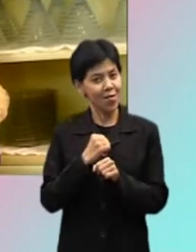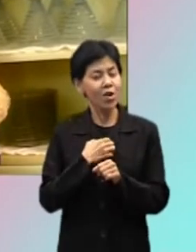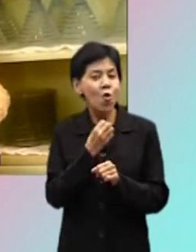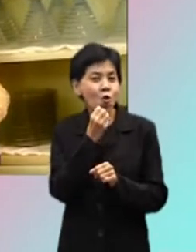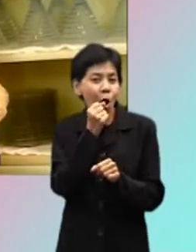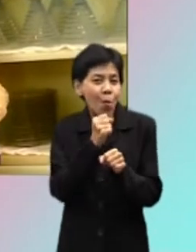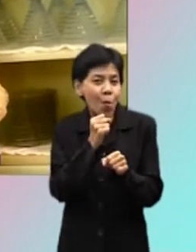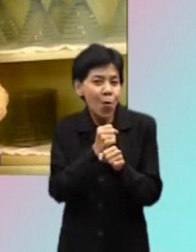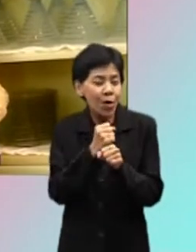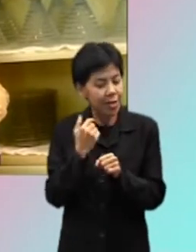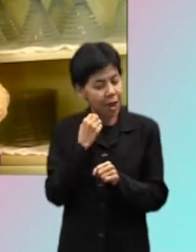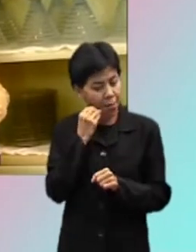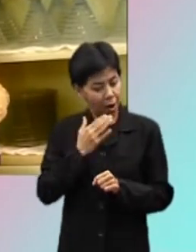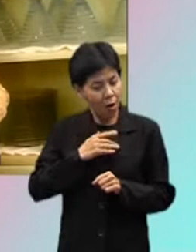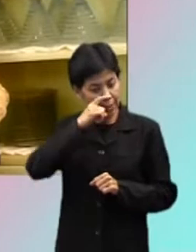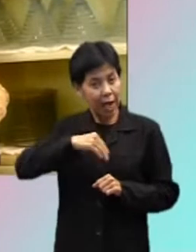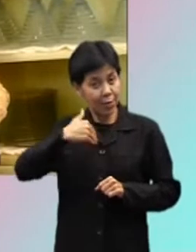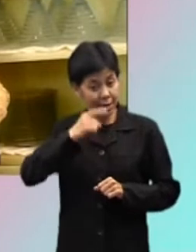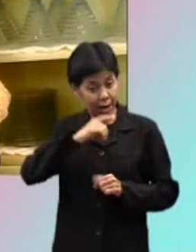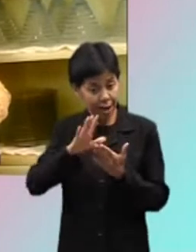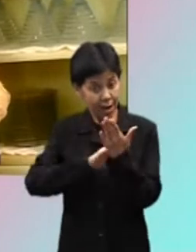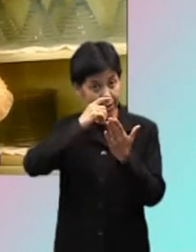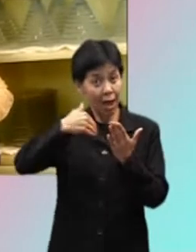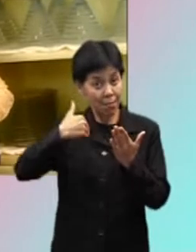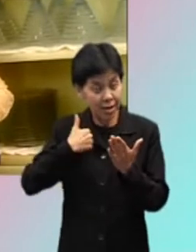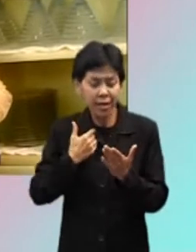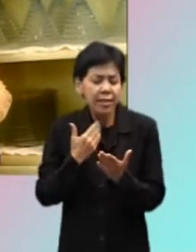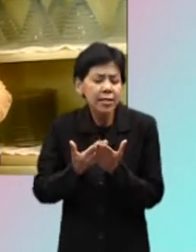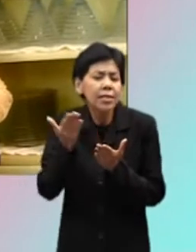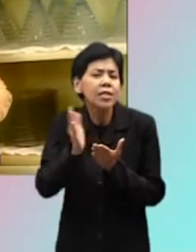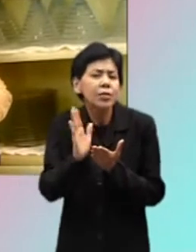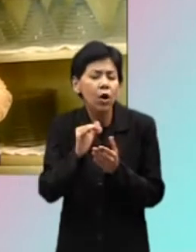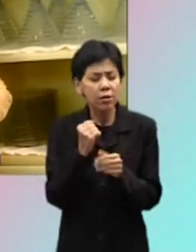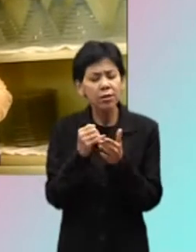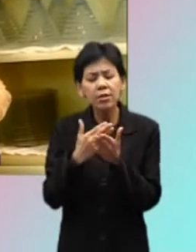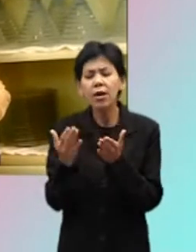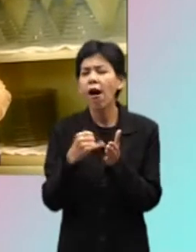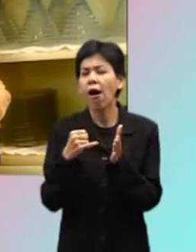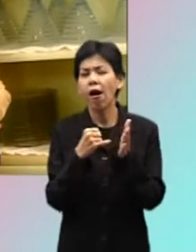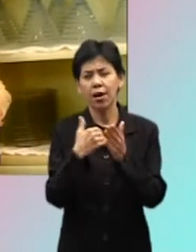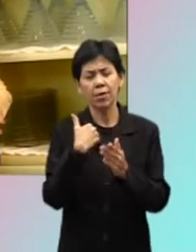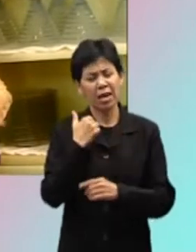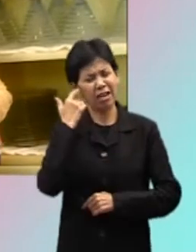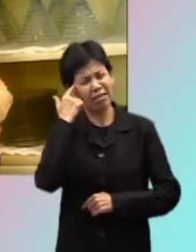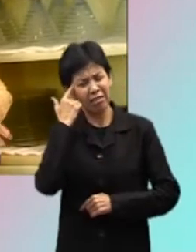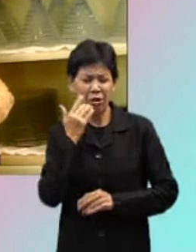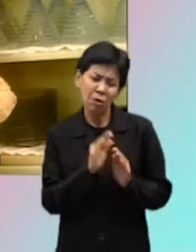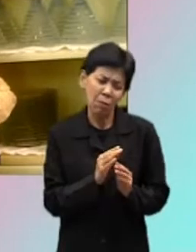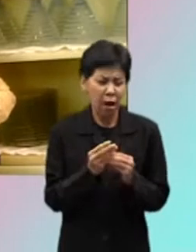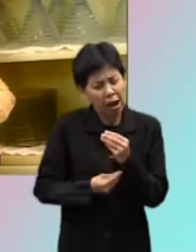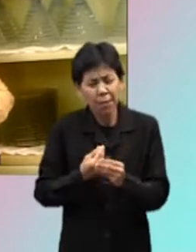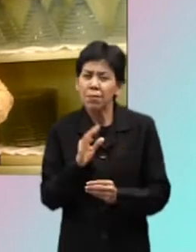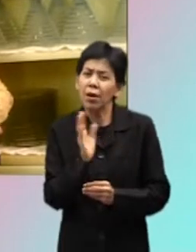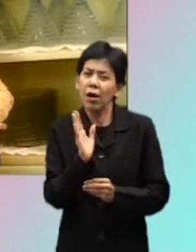องผักที่บ้านเรามีอยู่แล้วก็ไม่จำเป็นที่ต้องหาซื้อเนื่องจากว่าทุกคนไม่ได้คิดว่าจะต้องเก็บตรงนี้มาข